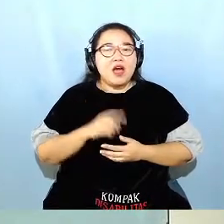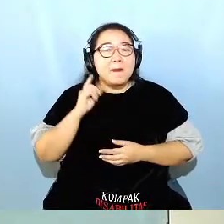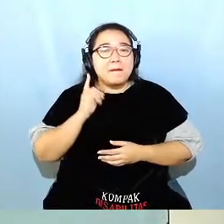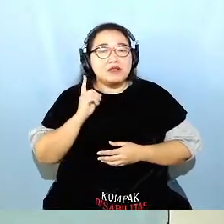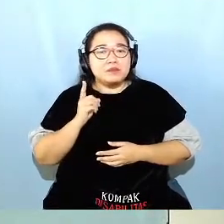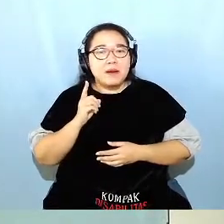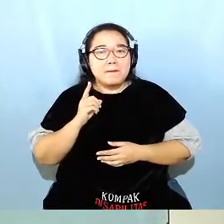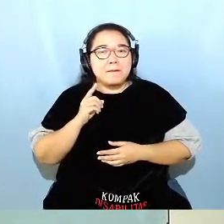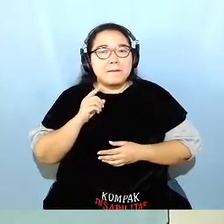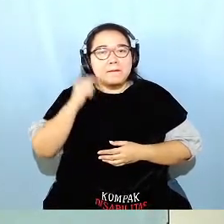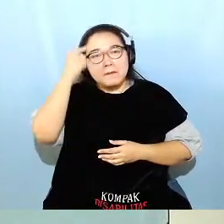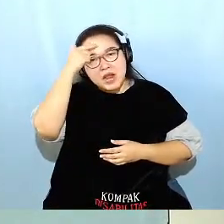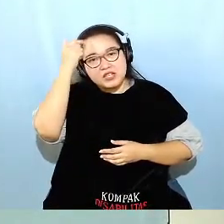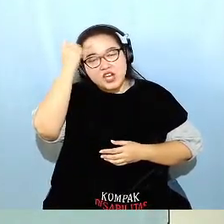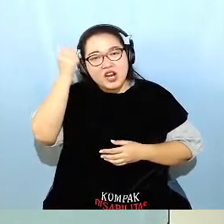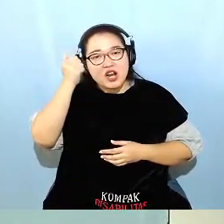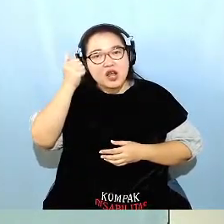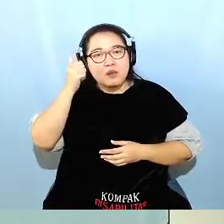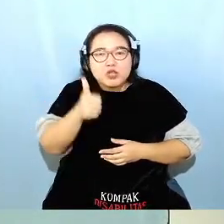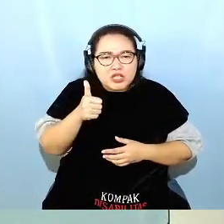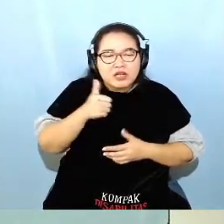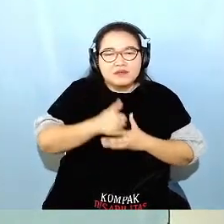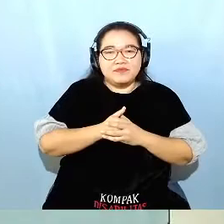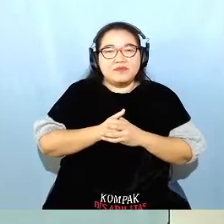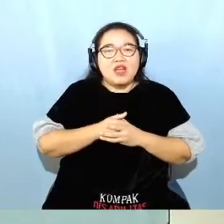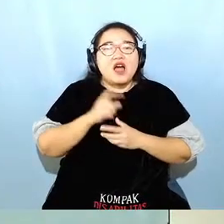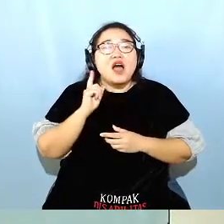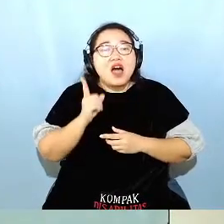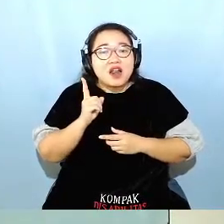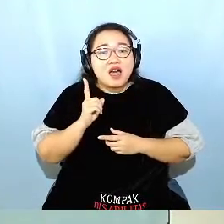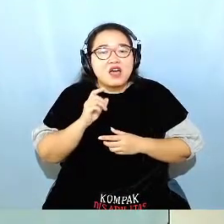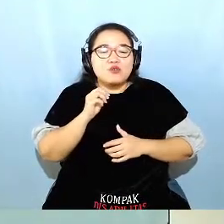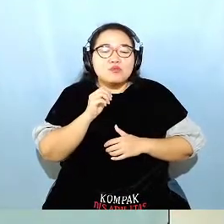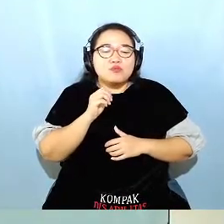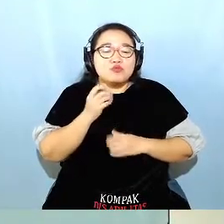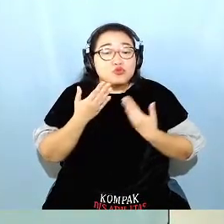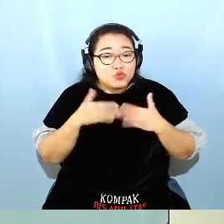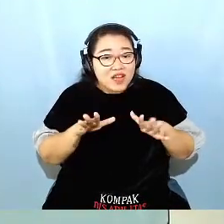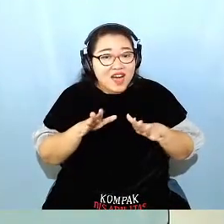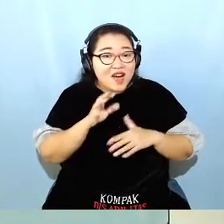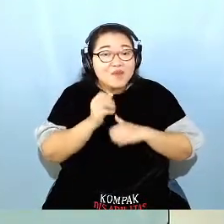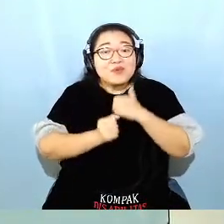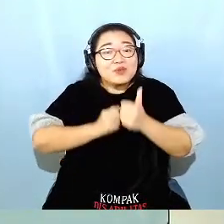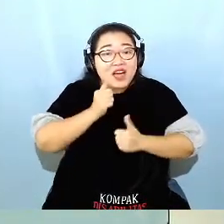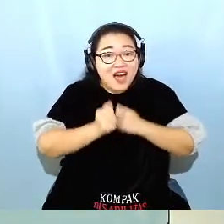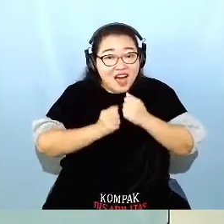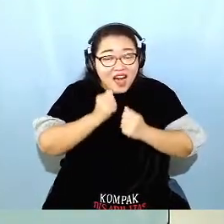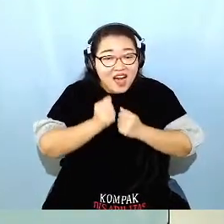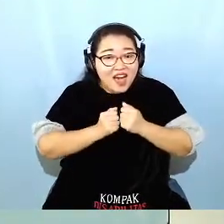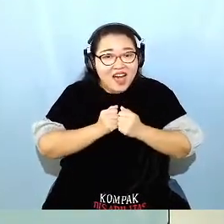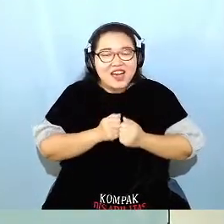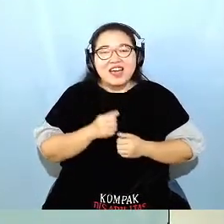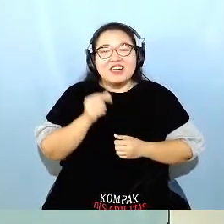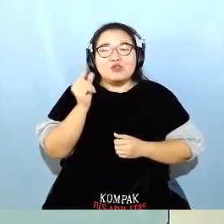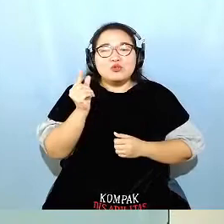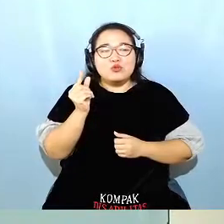baik. Harus dipuji karena dia sudah berjuang sekuat tenaga. Itulah bahasa